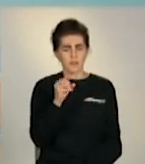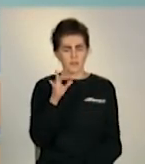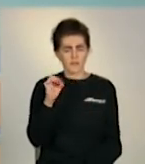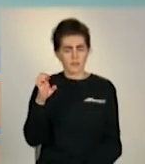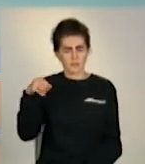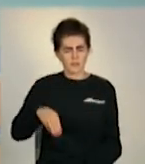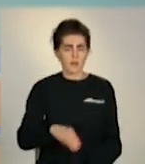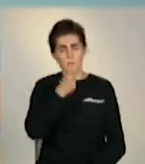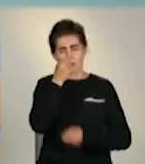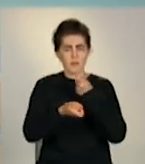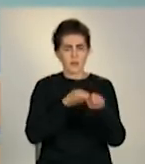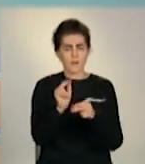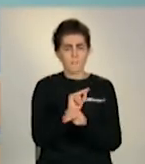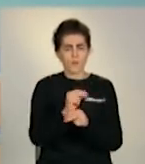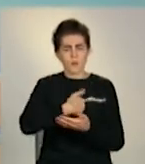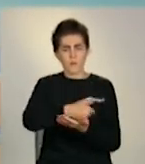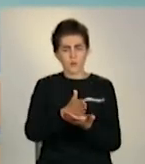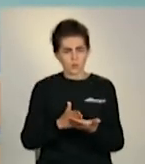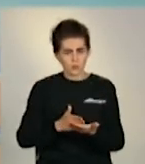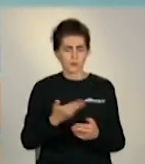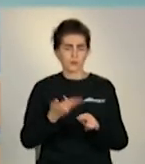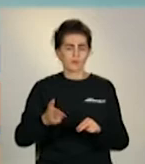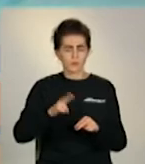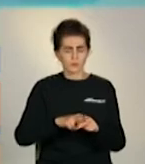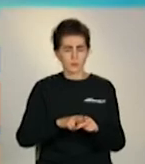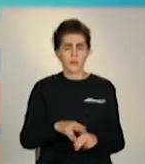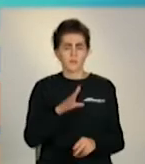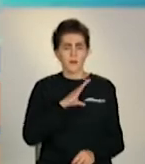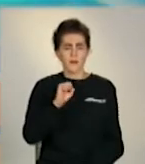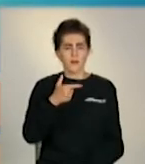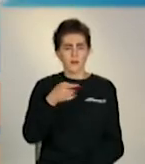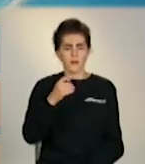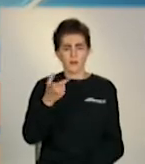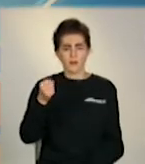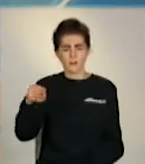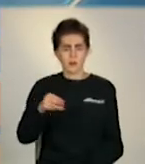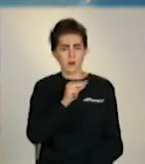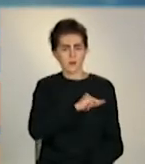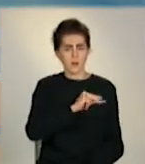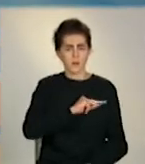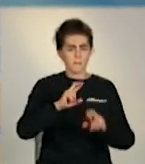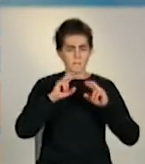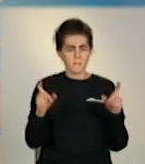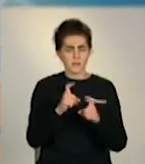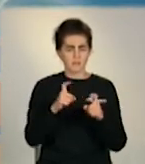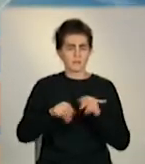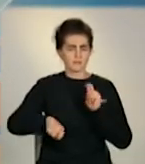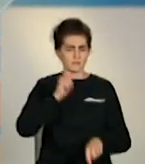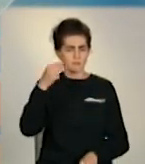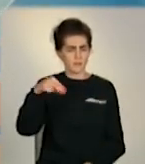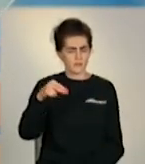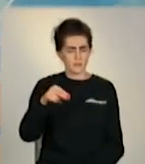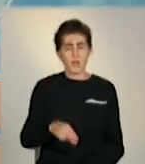«Мединвест». Капітально ремонтують обладнання, аби агрегати працювали безперебійно.